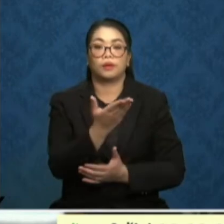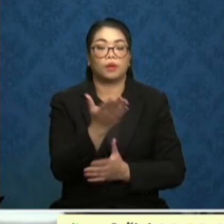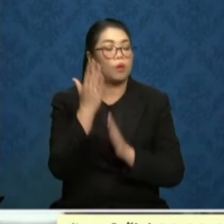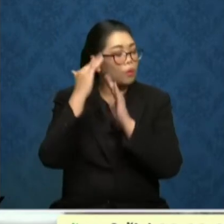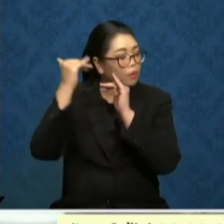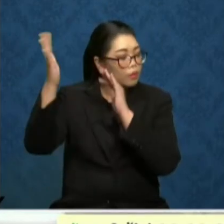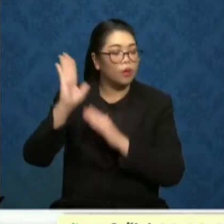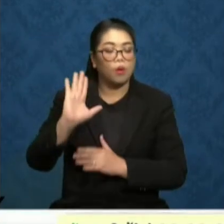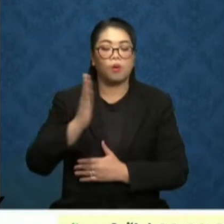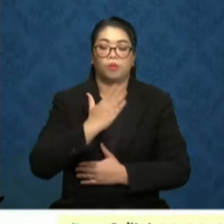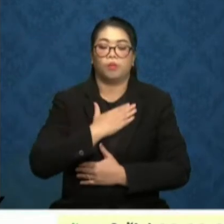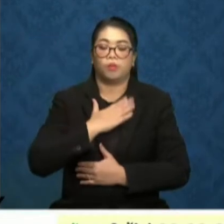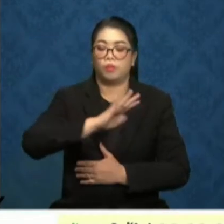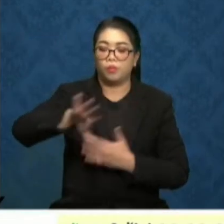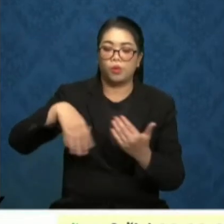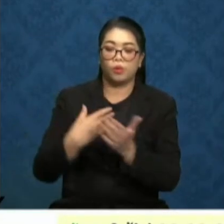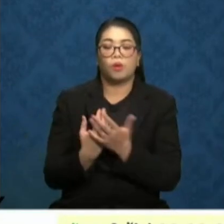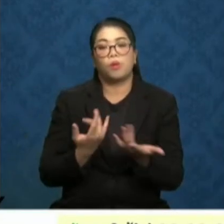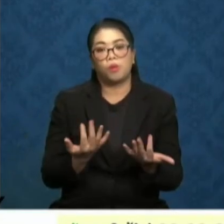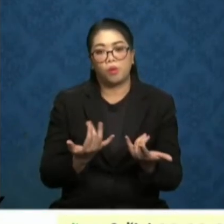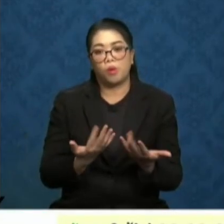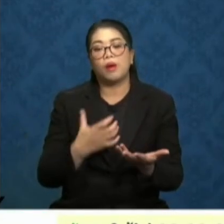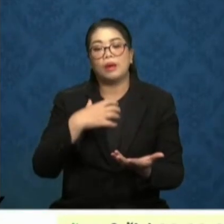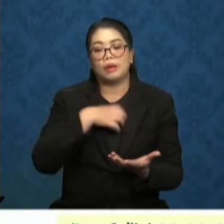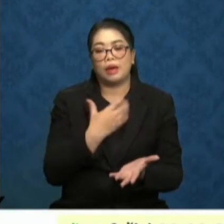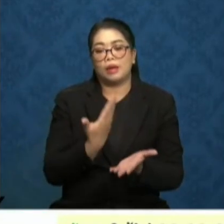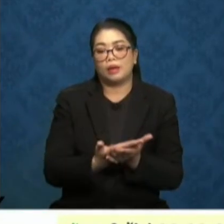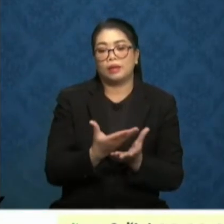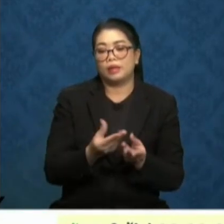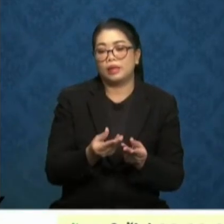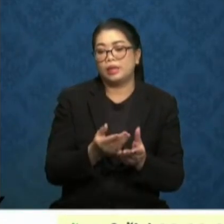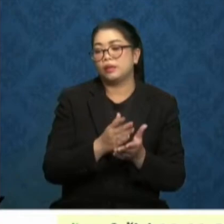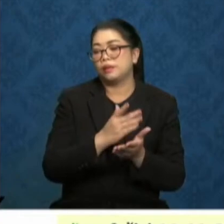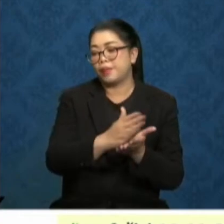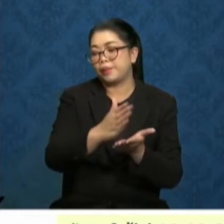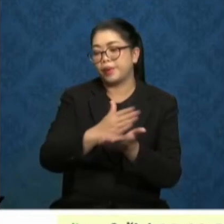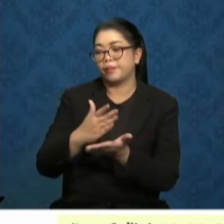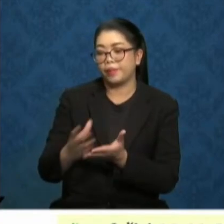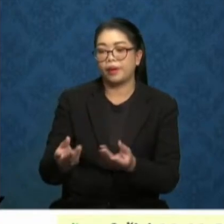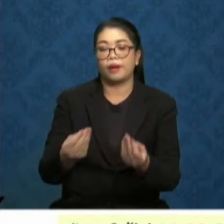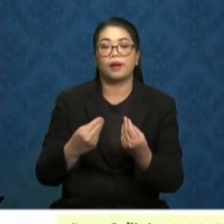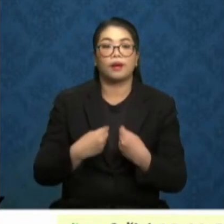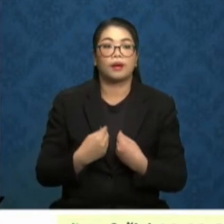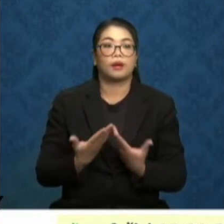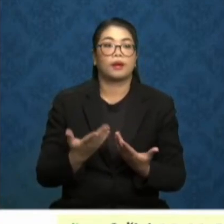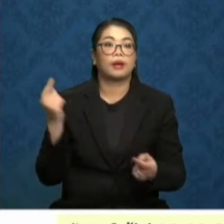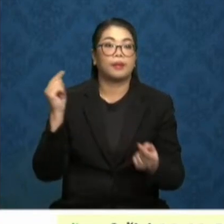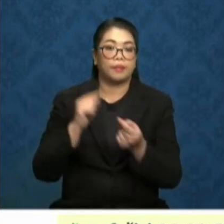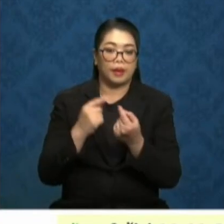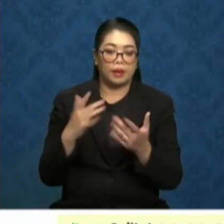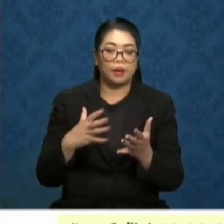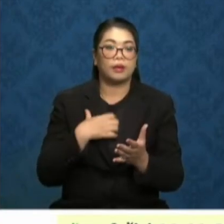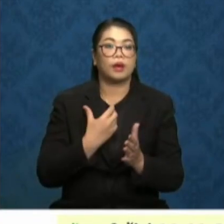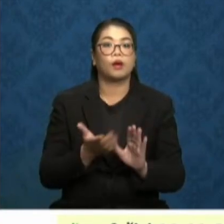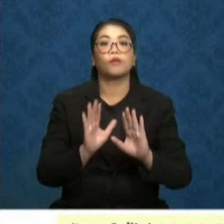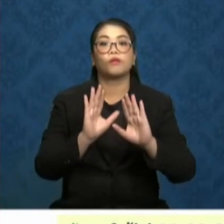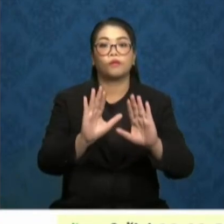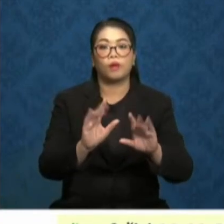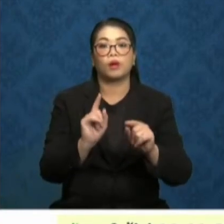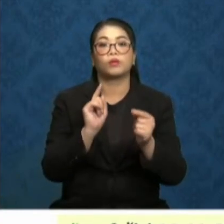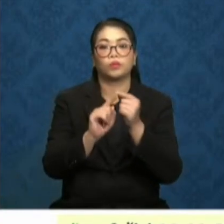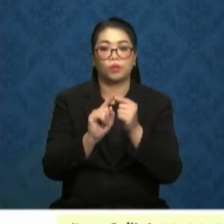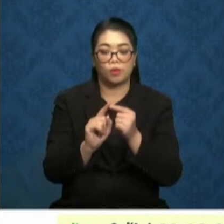คือความหวงของพวกเราคือความหวงของคนพี่โ่ของผมนะครับใไหนท่านมาแล้ว ทานปทานครัผมจะฟากท่าน